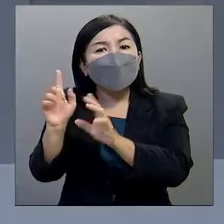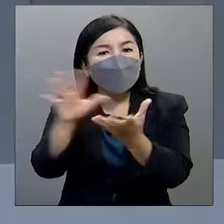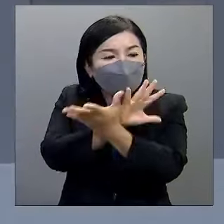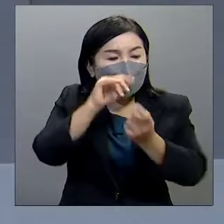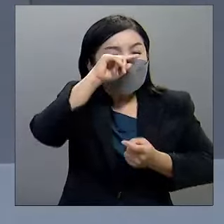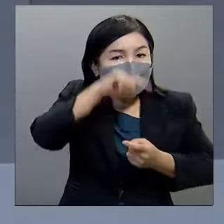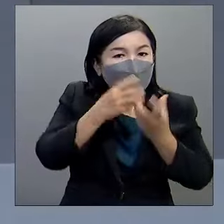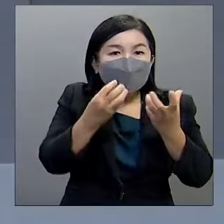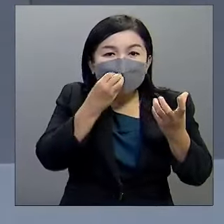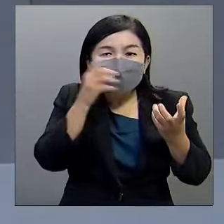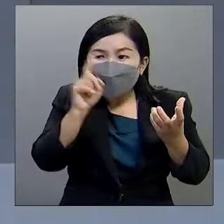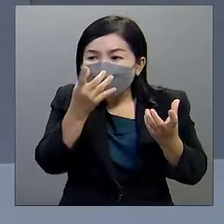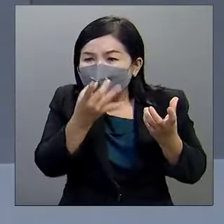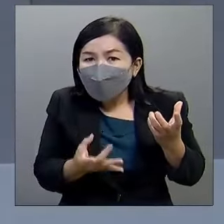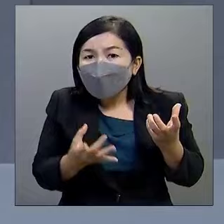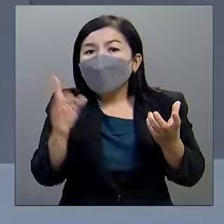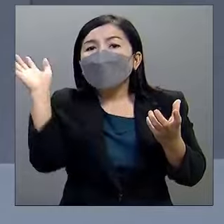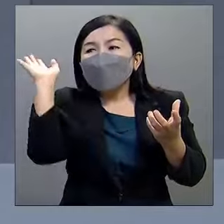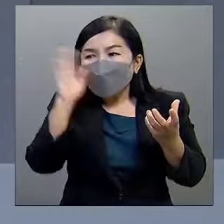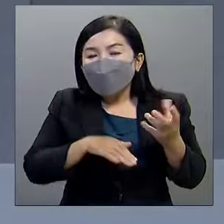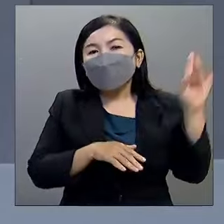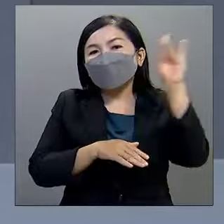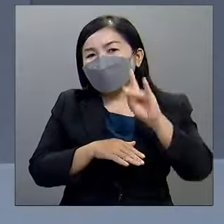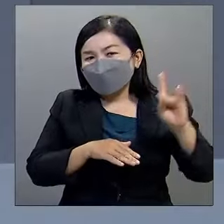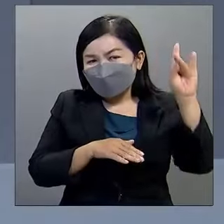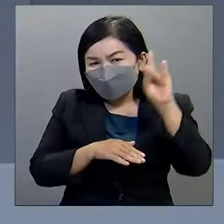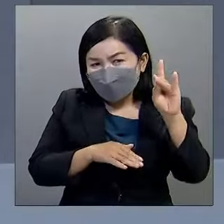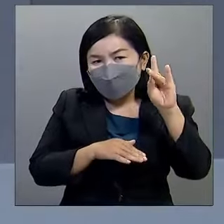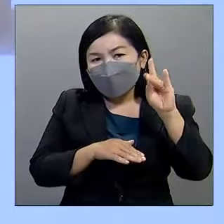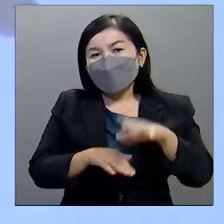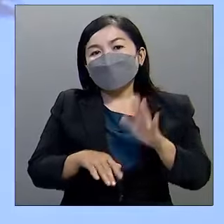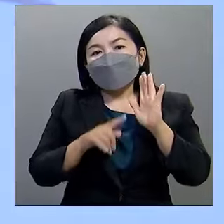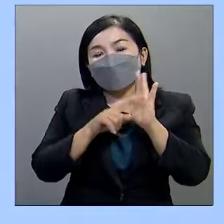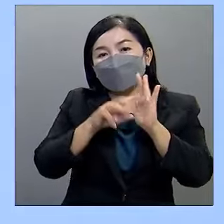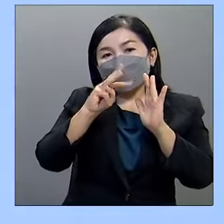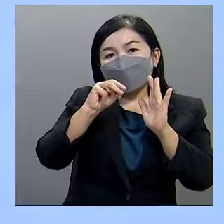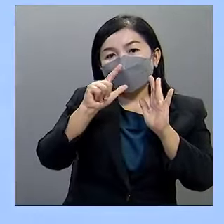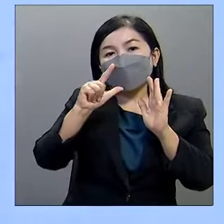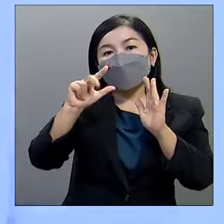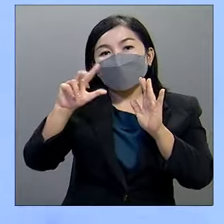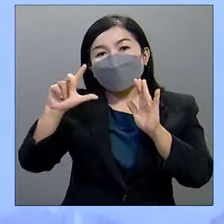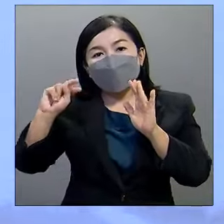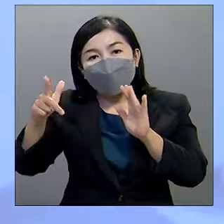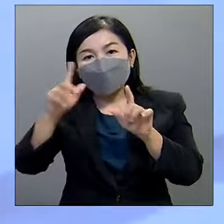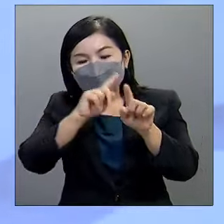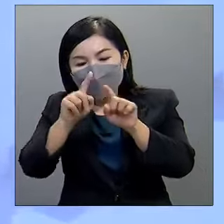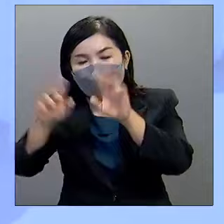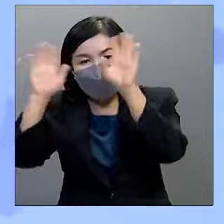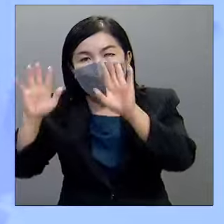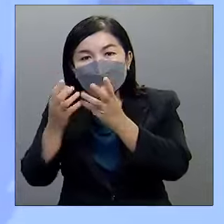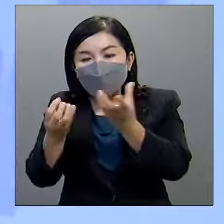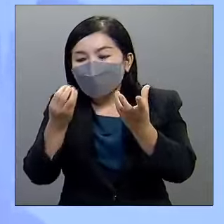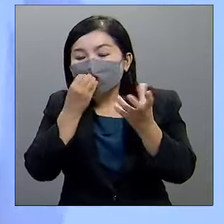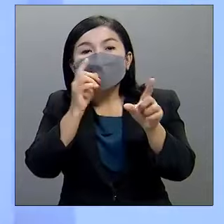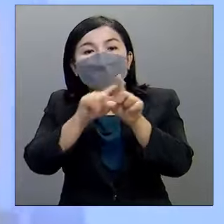ไทยอย่างแมลงครับโดยใช้ประโยชน์จากแมลงผสมผสานกับเทคโนโลยีเครื่องพิมพ์3มิติเพื่อสร้างระบบผลิตอาหารที่มีรูปลักษณ์และคุณส